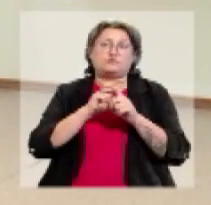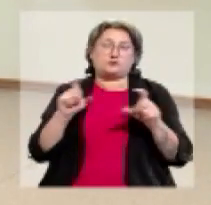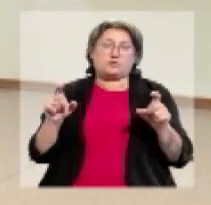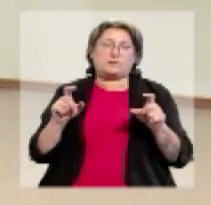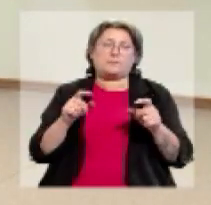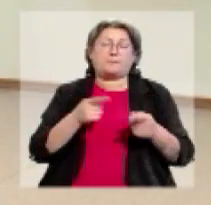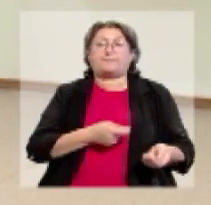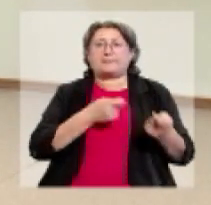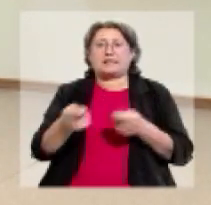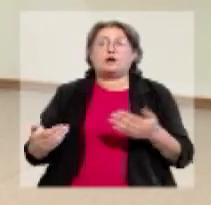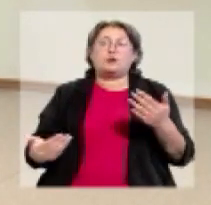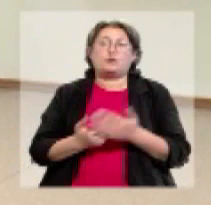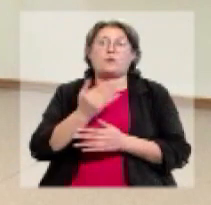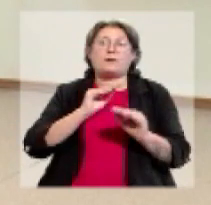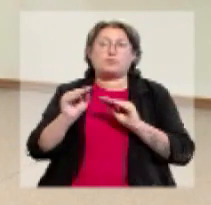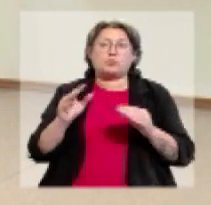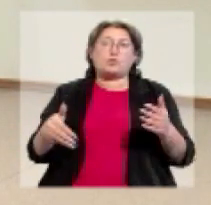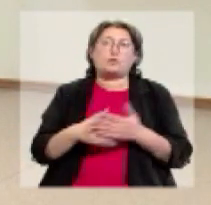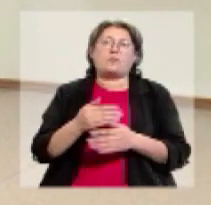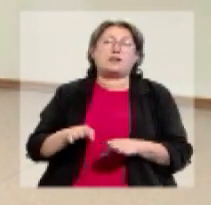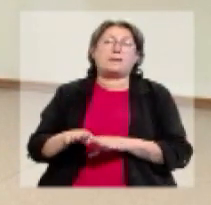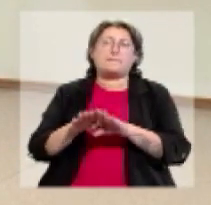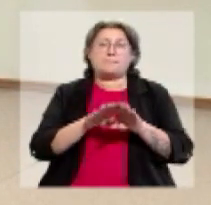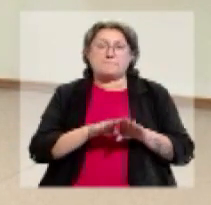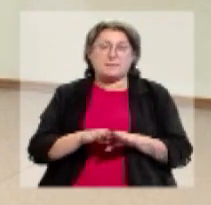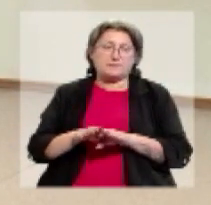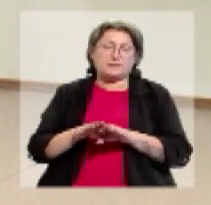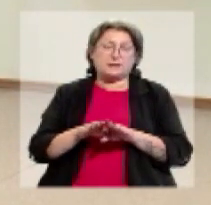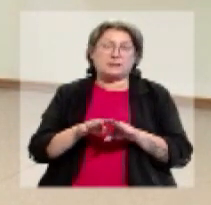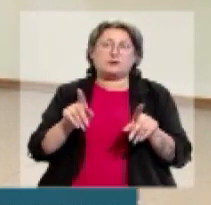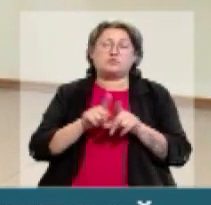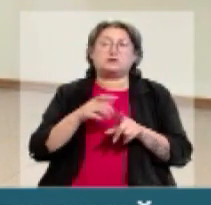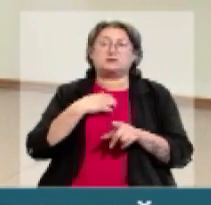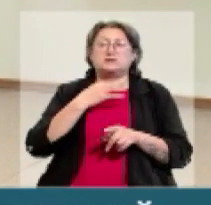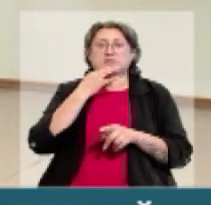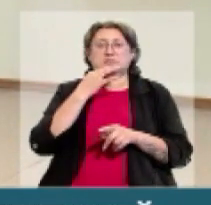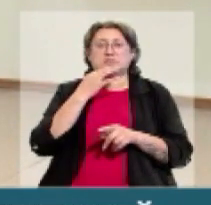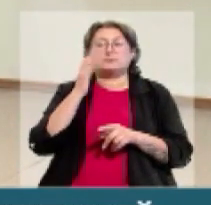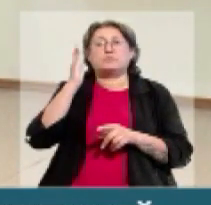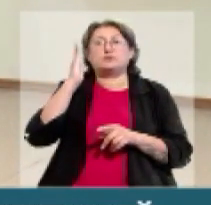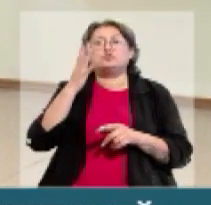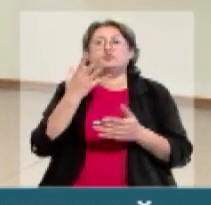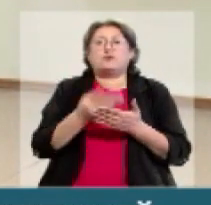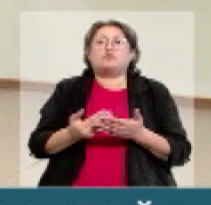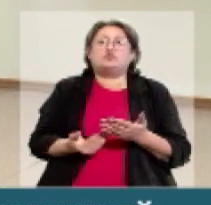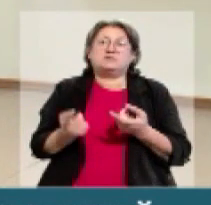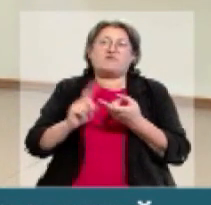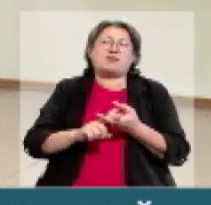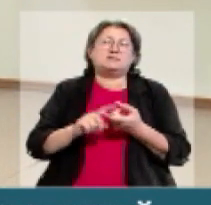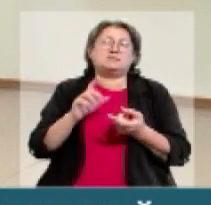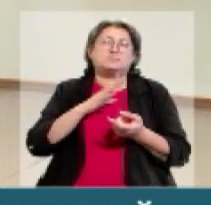куда завезли новое оборудование, новую мебель. Также я хотел бы связать свою будущую жизнь с